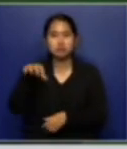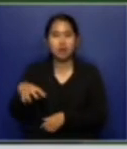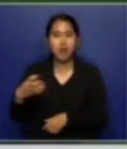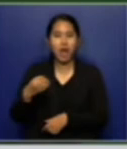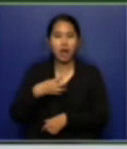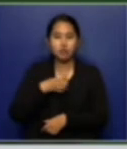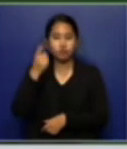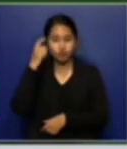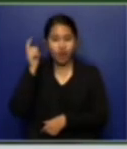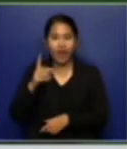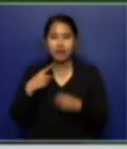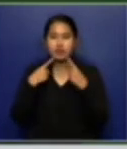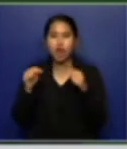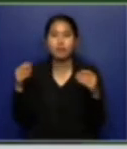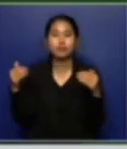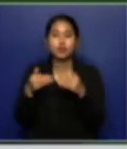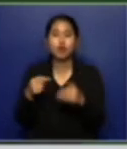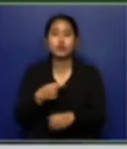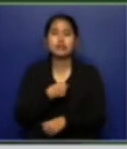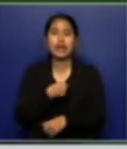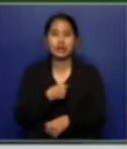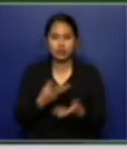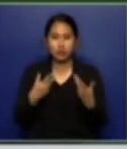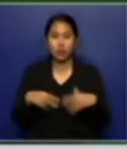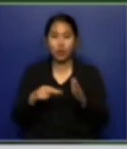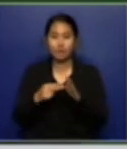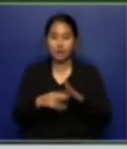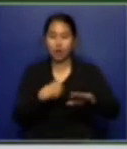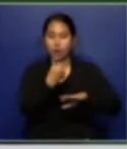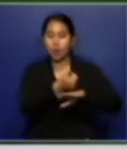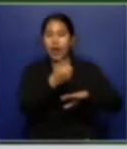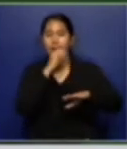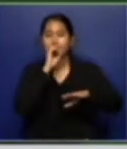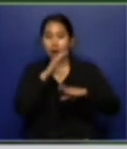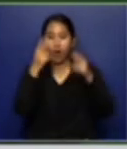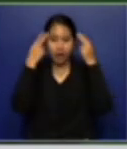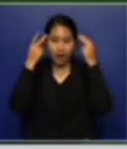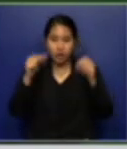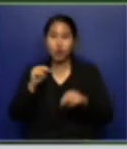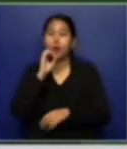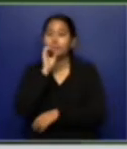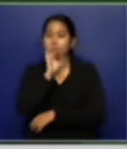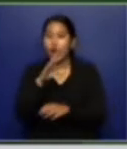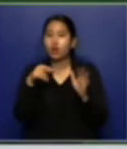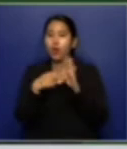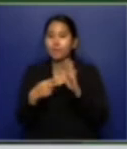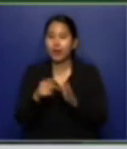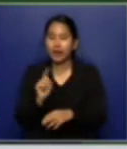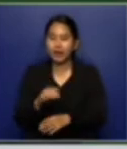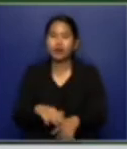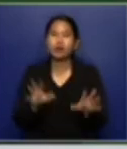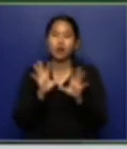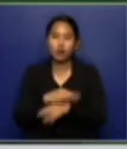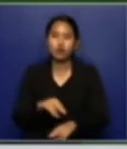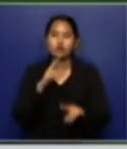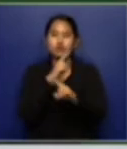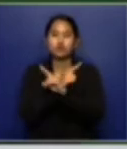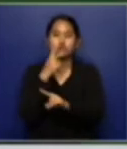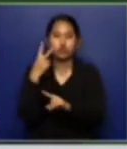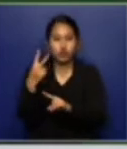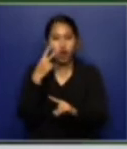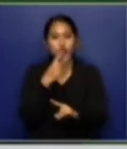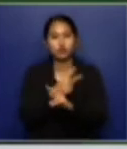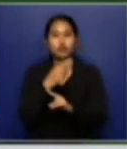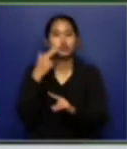พราะฉะนั้นนะคะตัวเลขที่ไปถึงอธิบดีที่ไปถึงท่านนายกรัฐมนตรีจึงเป็นตัวเลขที่คูณเข้าไป2เท่า3เท่